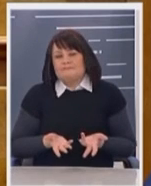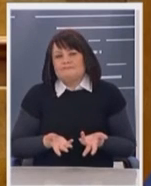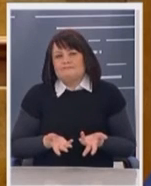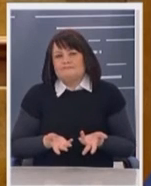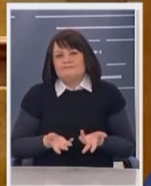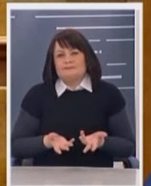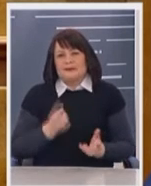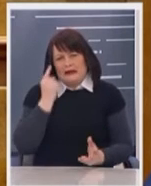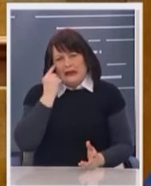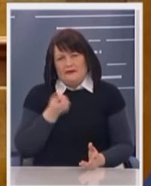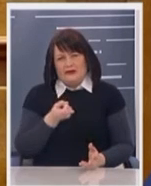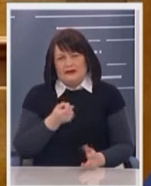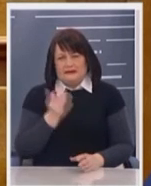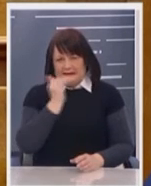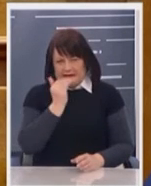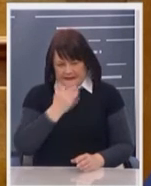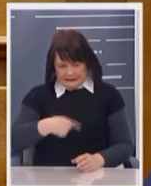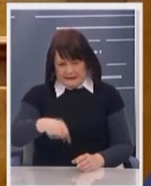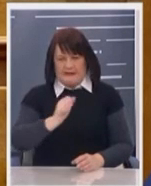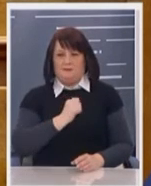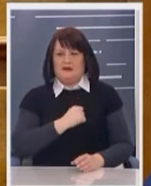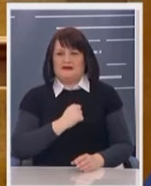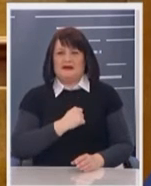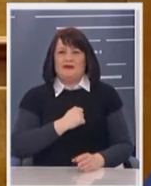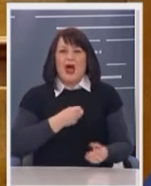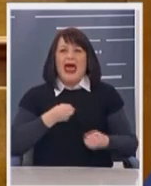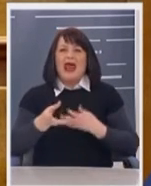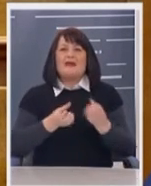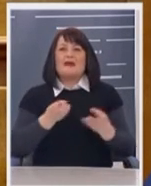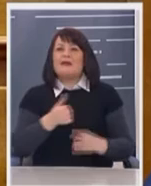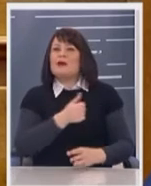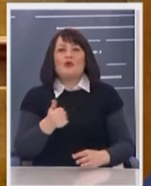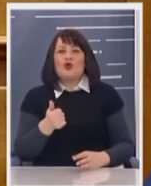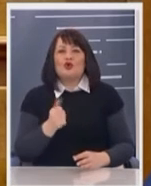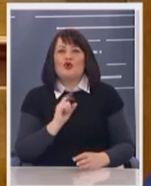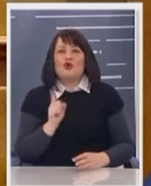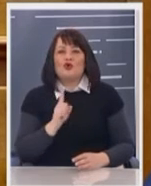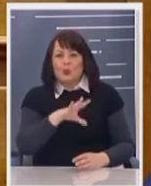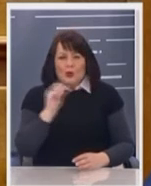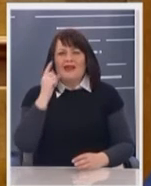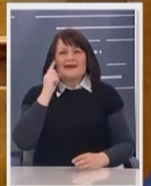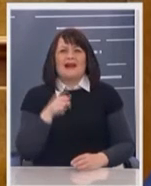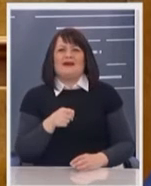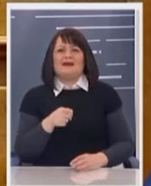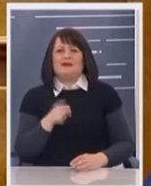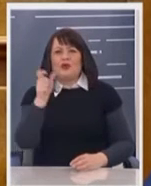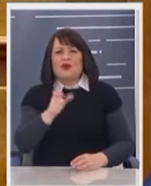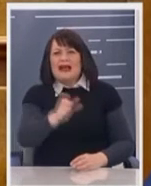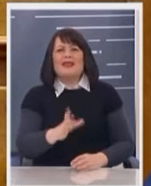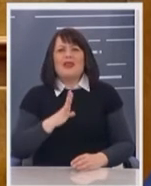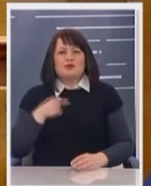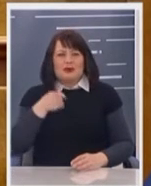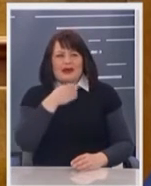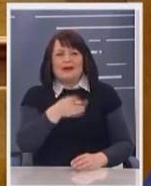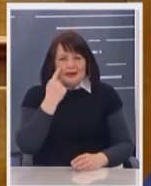Και είμαι βέβαιος ότι σε πολύ σύντομο χρονικό διάστημα αυτοί οι αριθμοί δεν θα είναι απλά αριθμοί, αλλά θα μπορεί να τις κατανοήσει ο κάθε Έλληνας